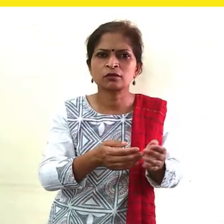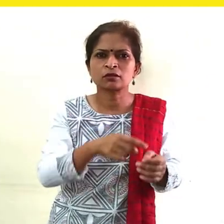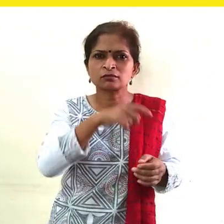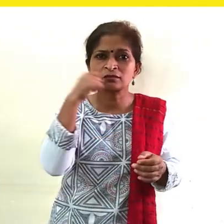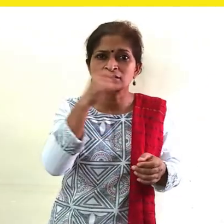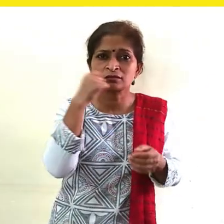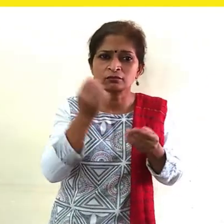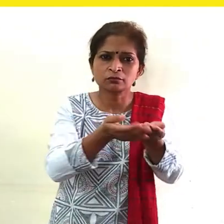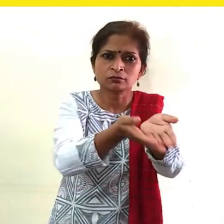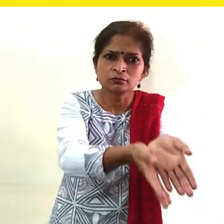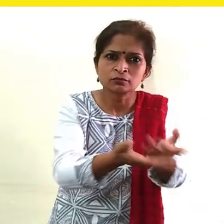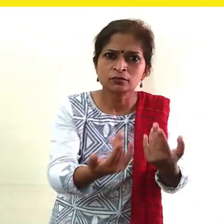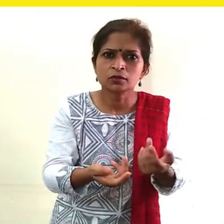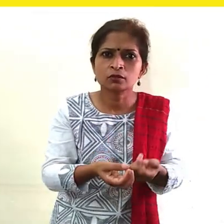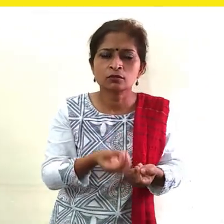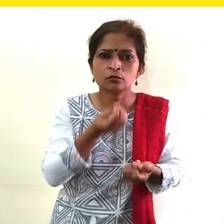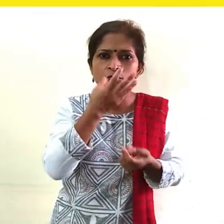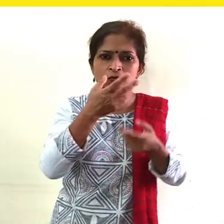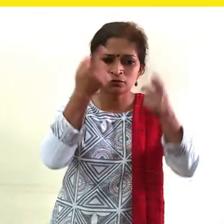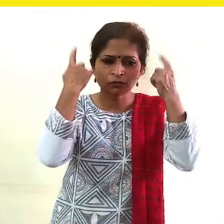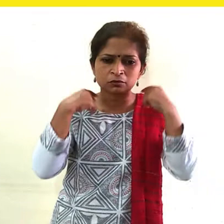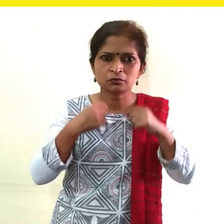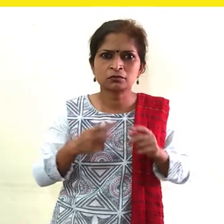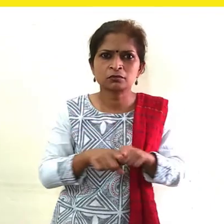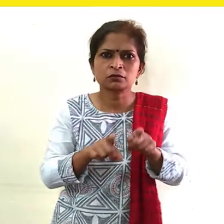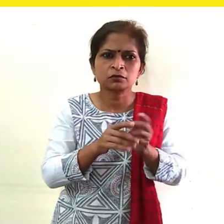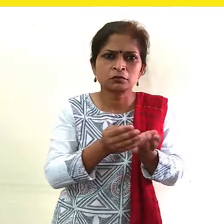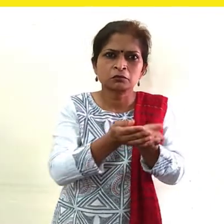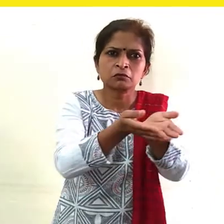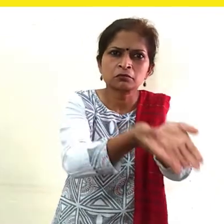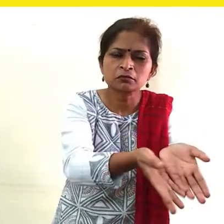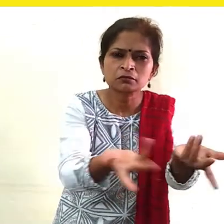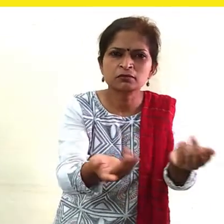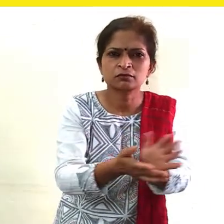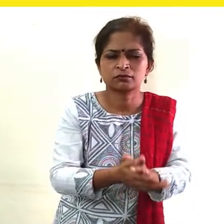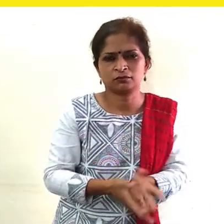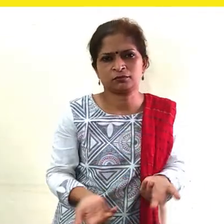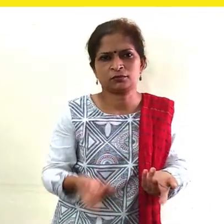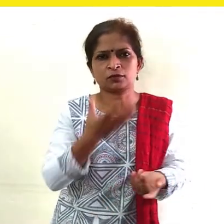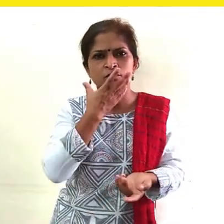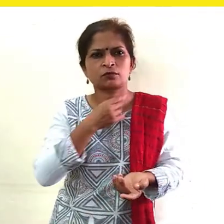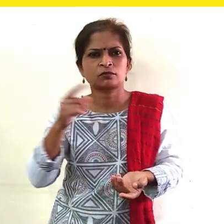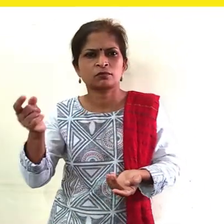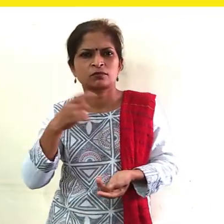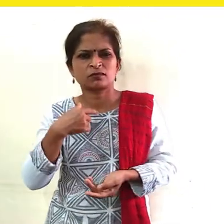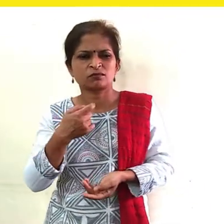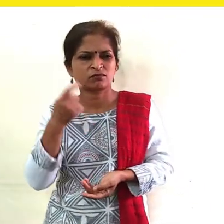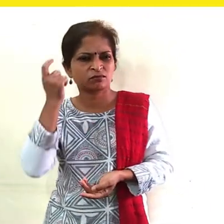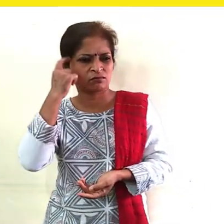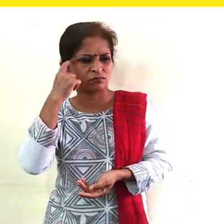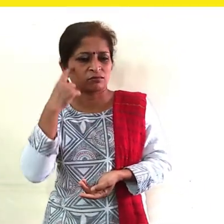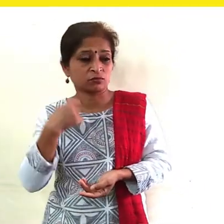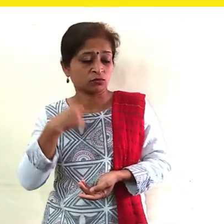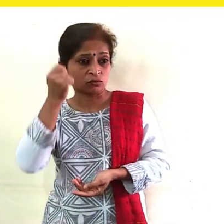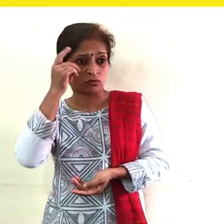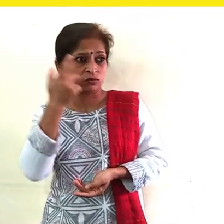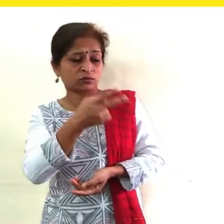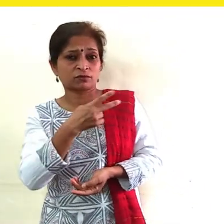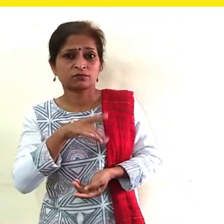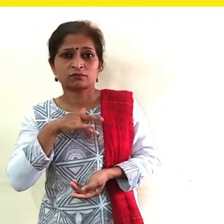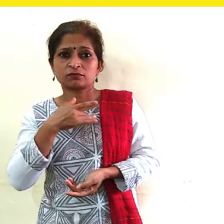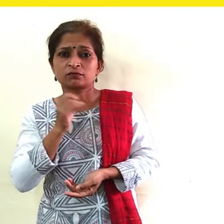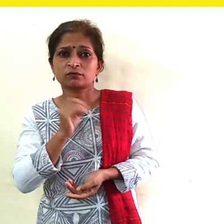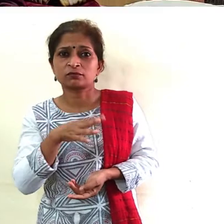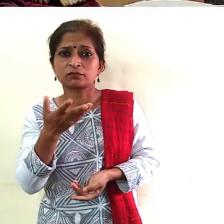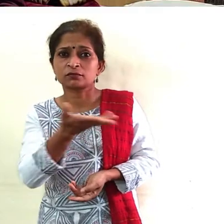अपने हिसाब से जो फूल पहना रहता वही पहना डालता शिव जी को। तो बड़ा नाराज होता मन ही मन देख